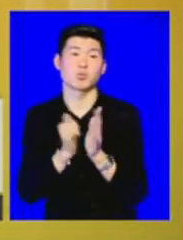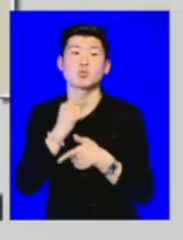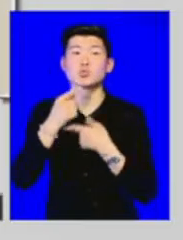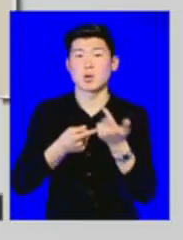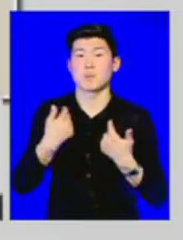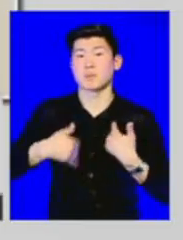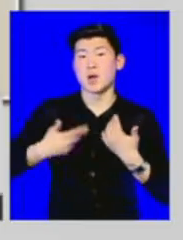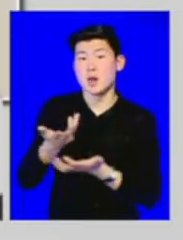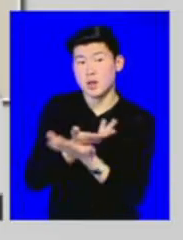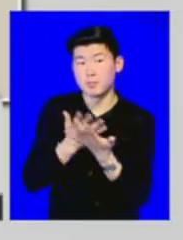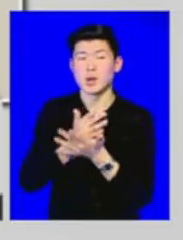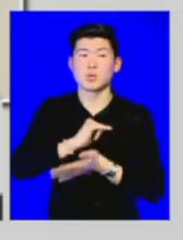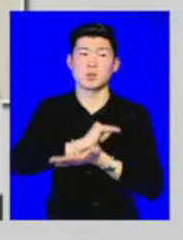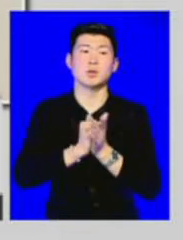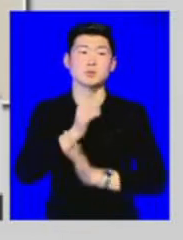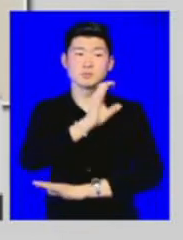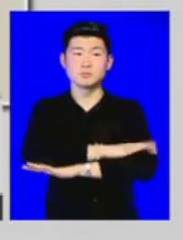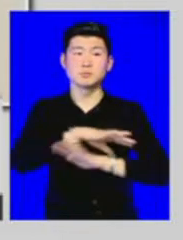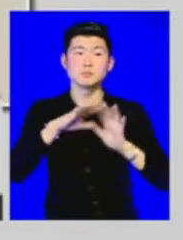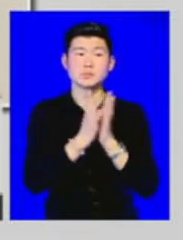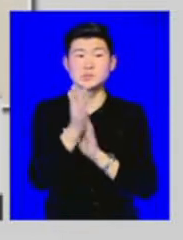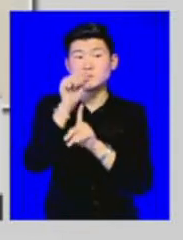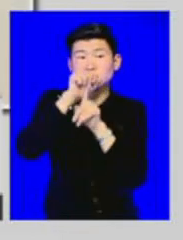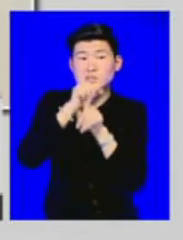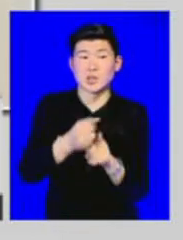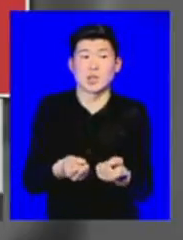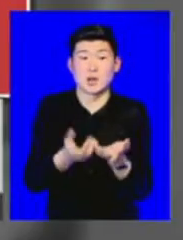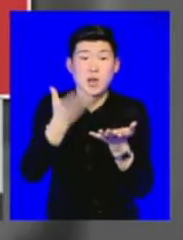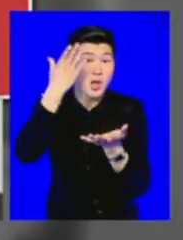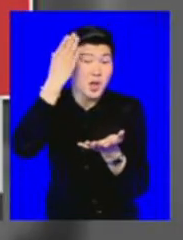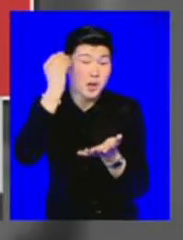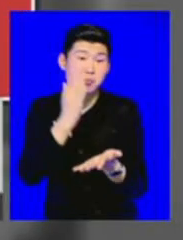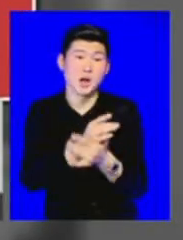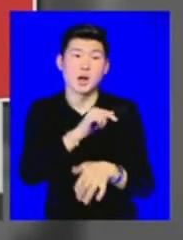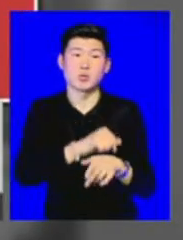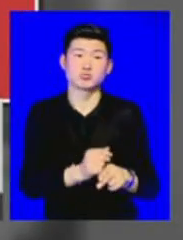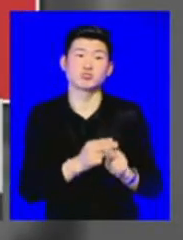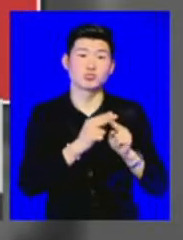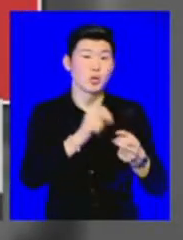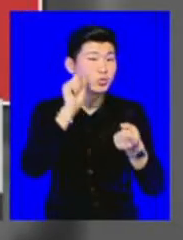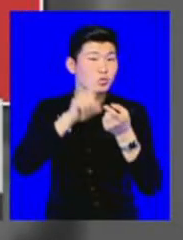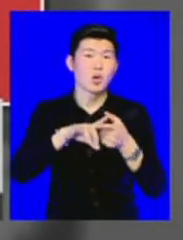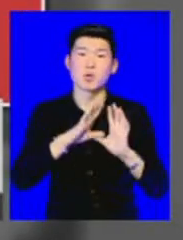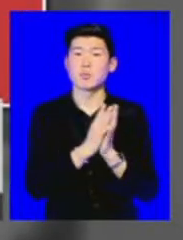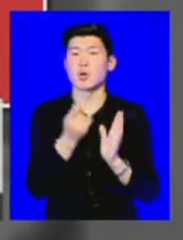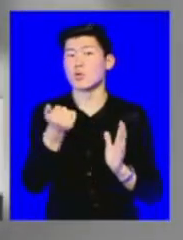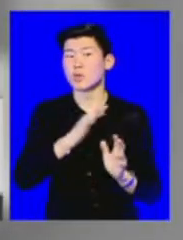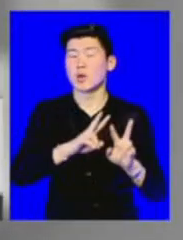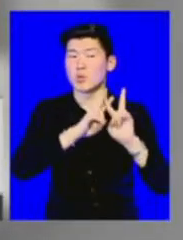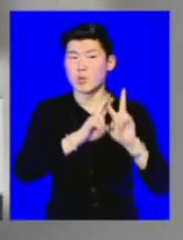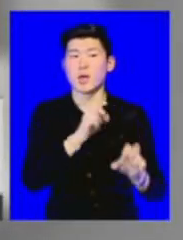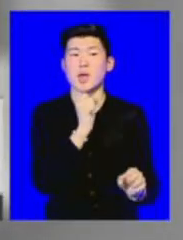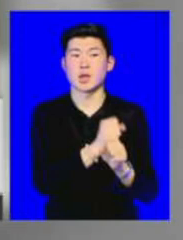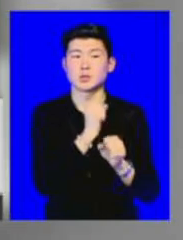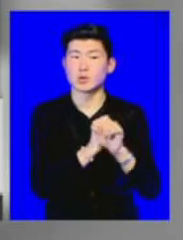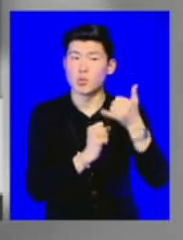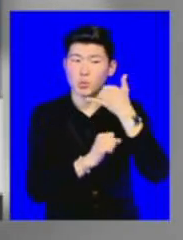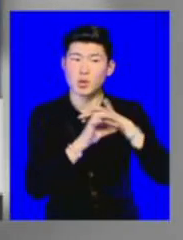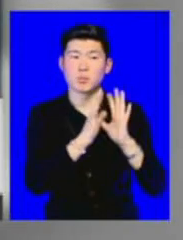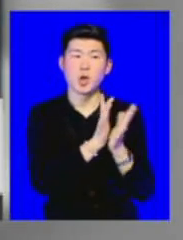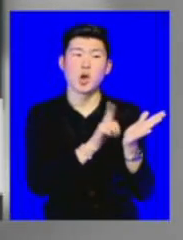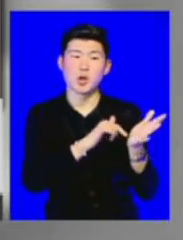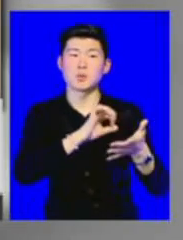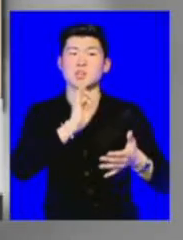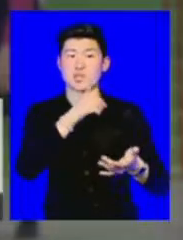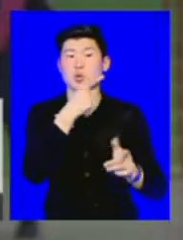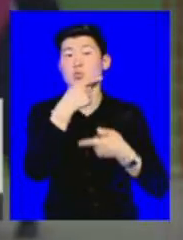ярьж байна. Түүнчлэн сурагчдыг альва дарамт хүчрхийлэлд өртөж болзошгүй туслах зэрэгт үнгүй байнгын ажиллагаатай утасны ач холбогдол их гэдгийг онцолж